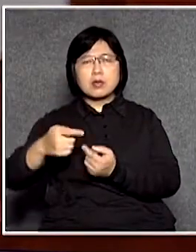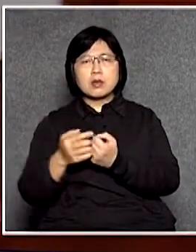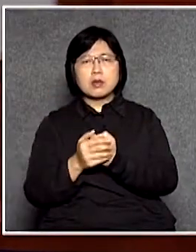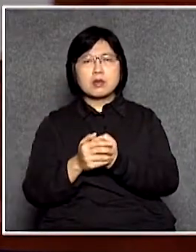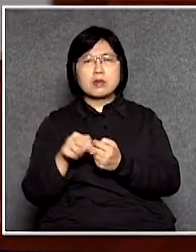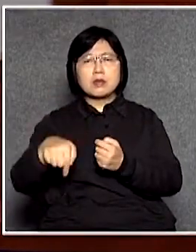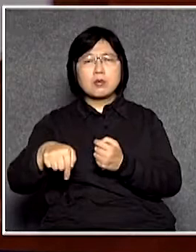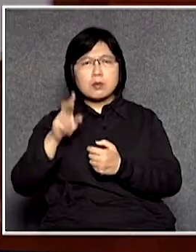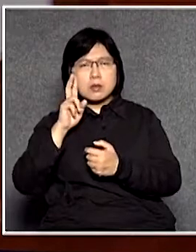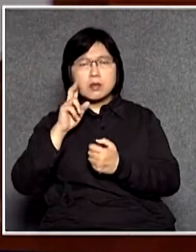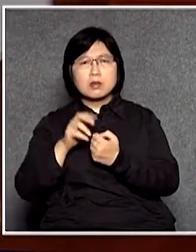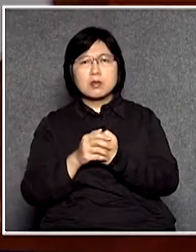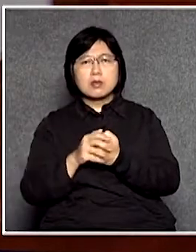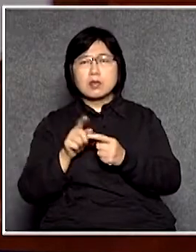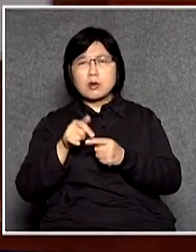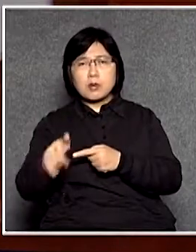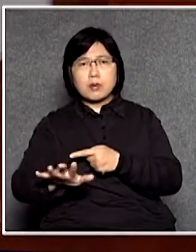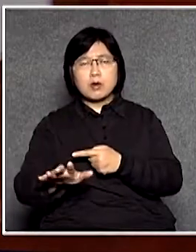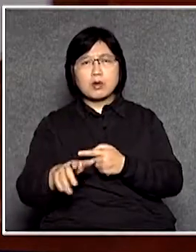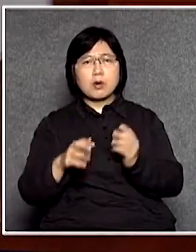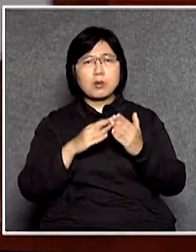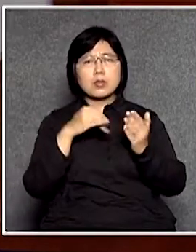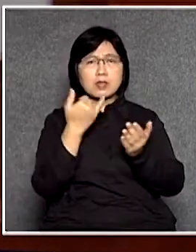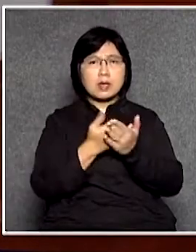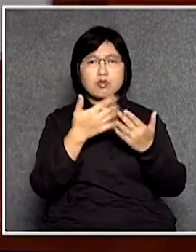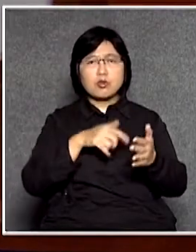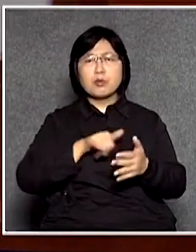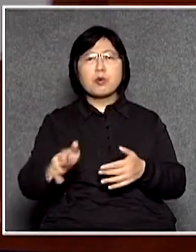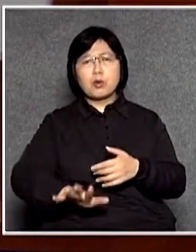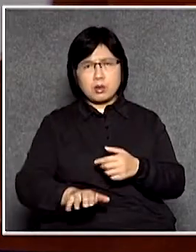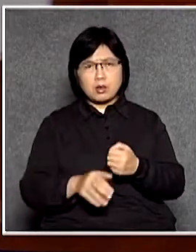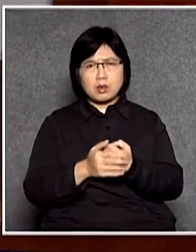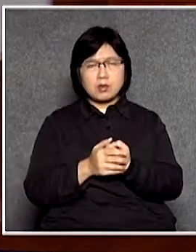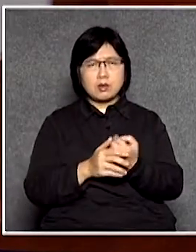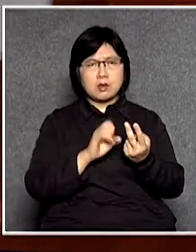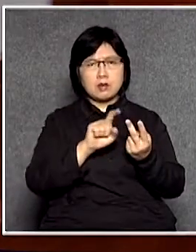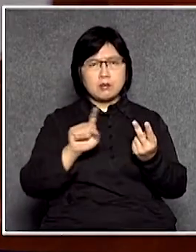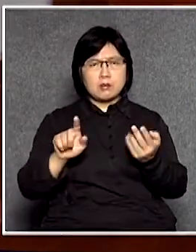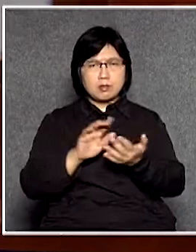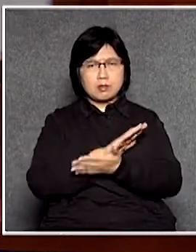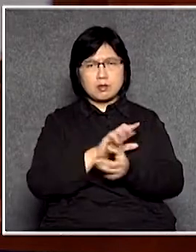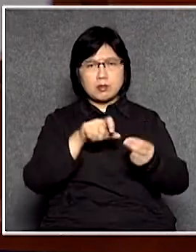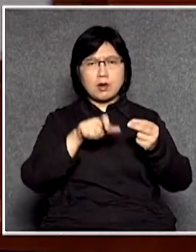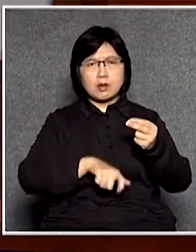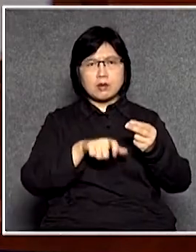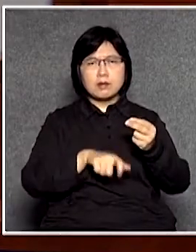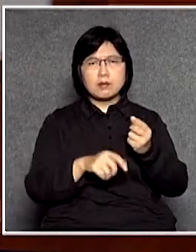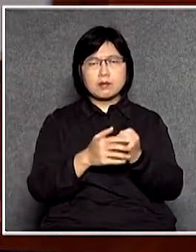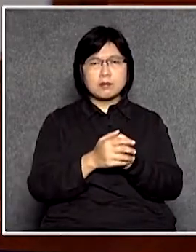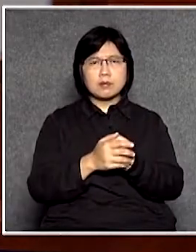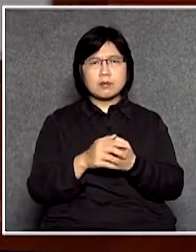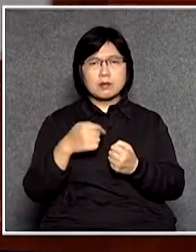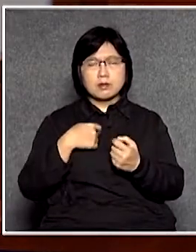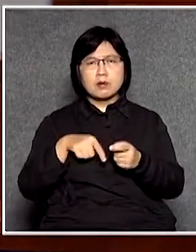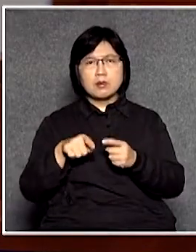一係嘛，寧願喺屋企瓜老襯都唔好去啊，係嘛？2011年7月，本席隨立法會人